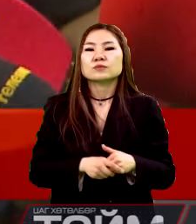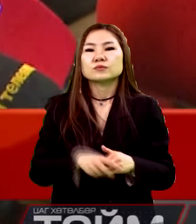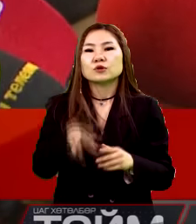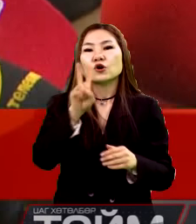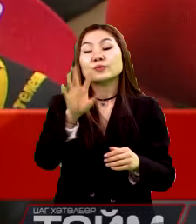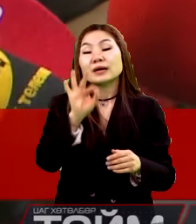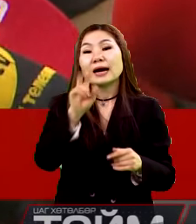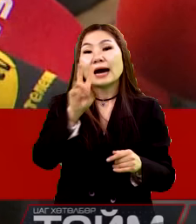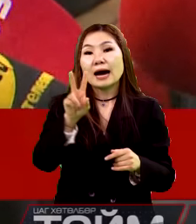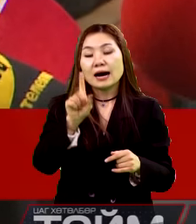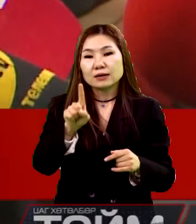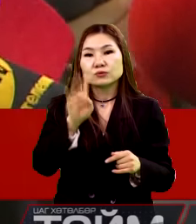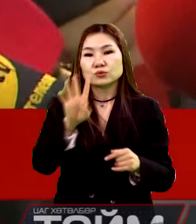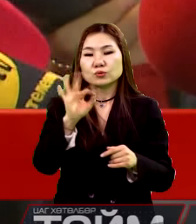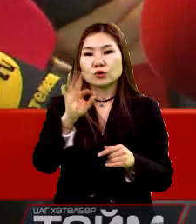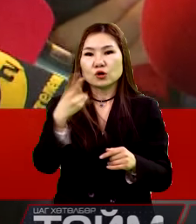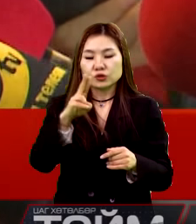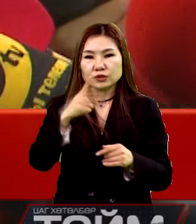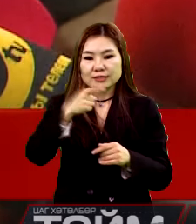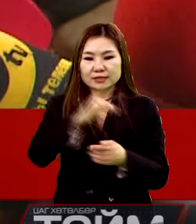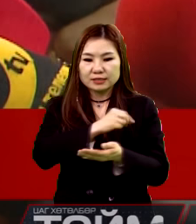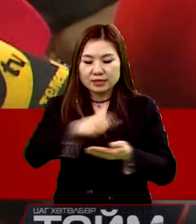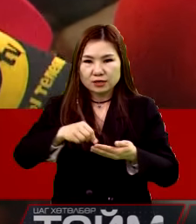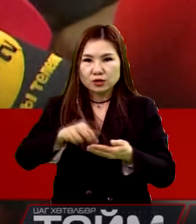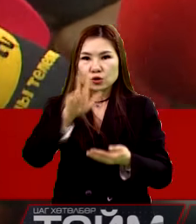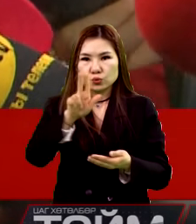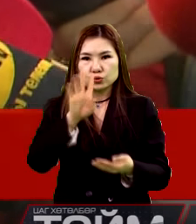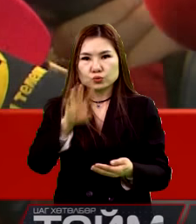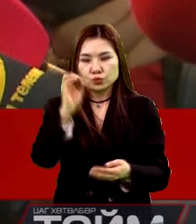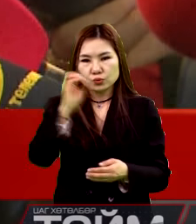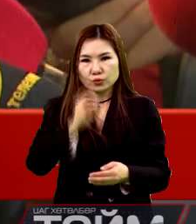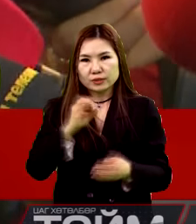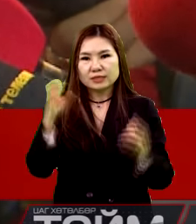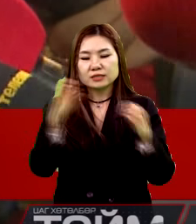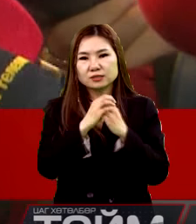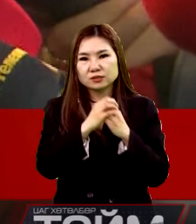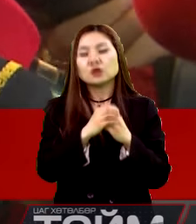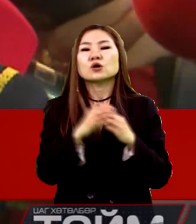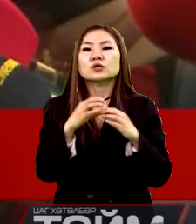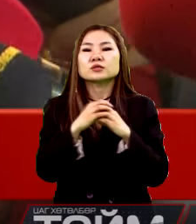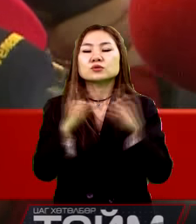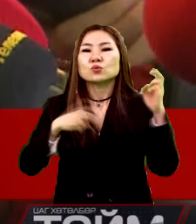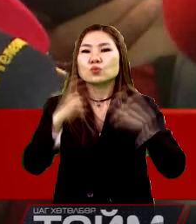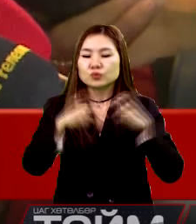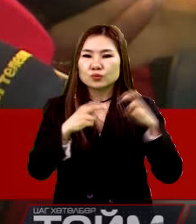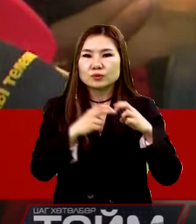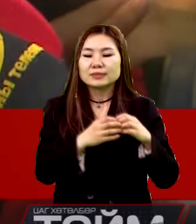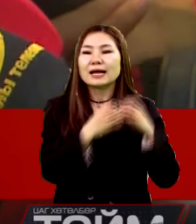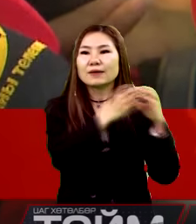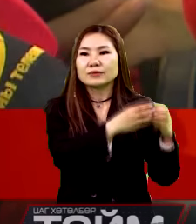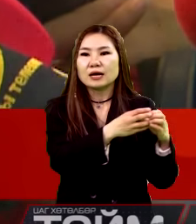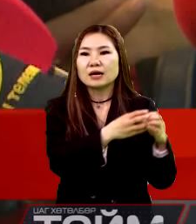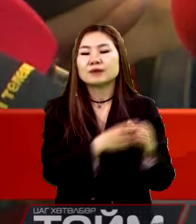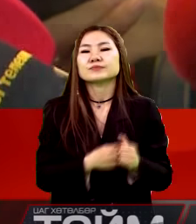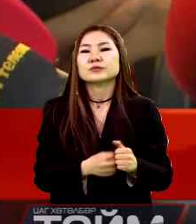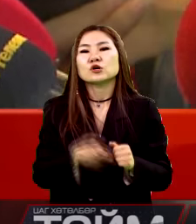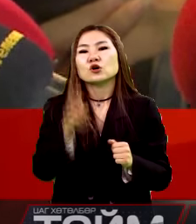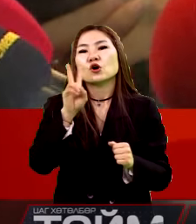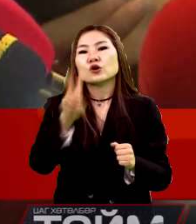Ингээд 2014 онд байгуулсан гэрээ нь бол 34% нь Эрдэнэт үйлдвэр эзэмшгээр гарч ирсэн.